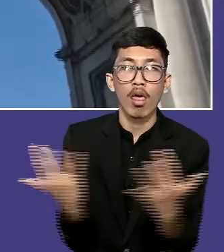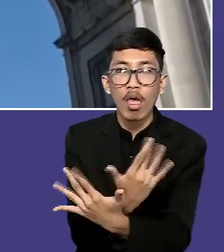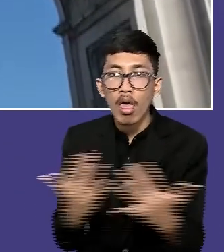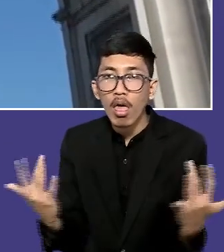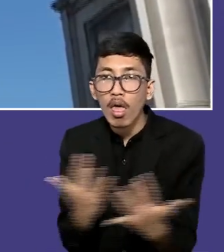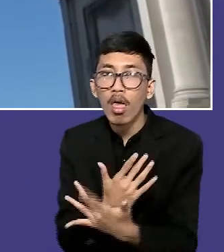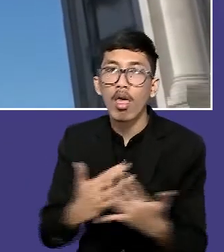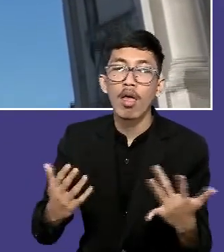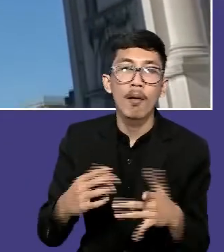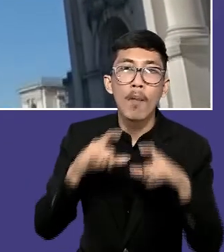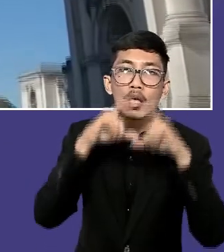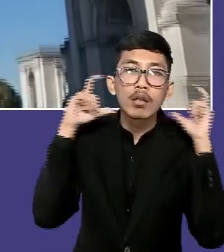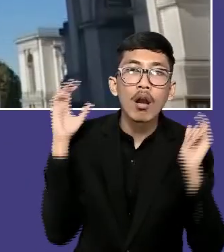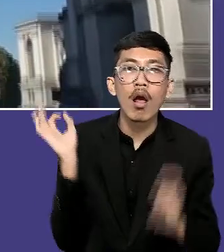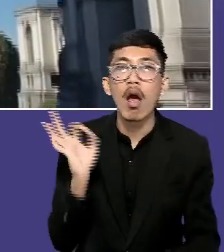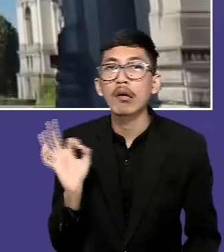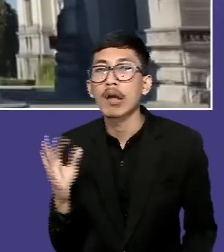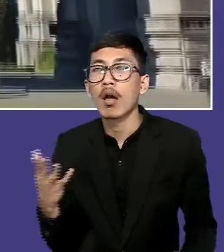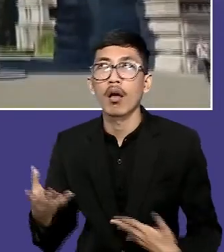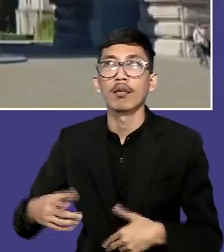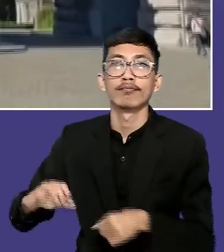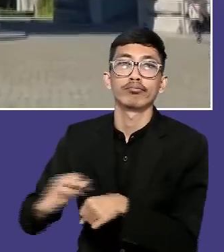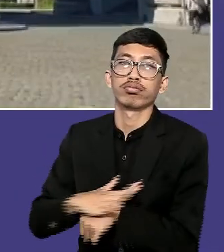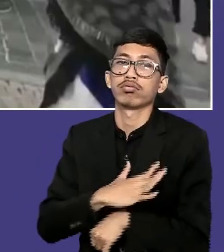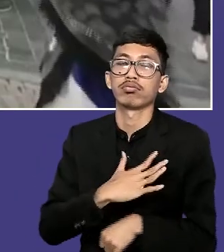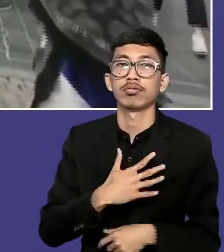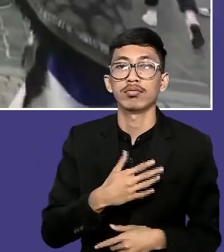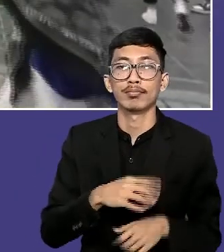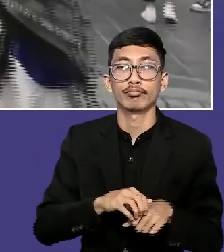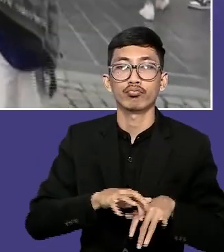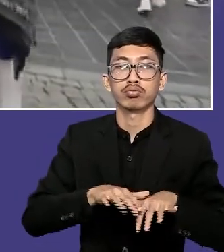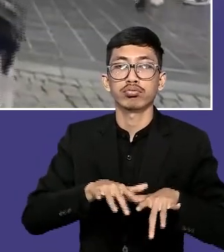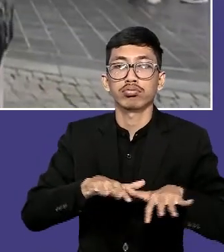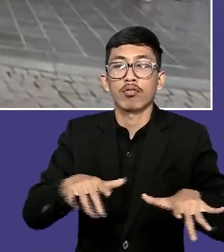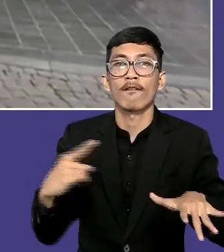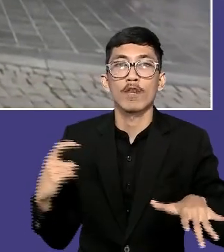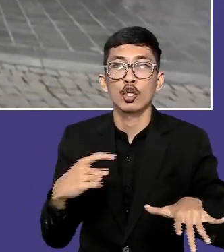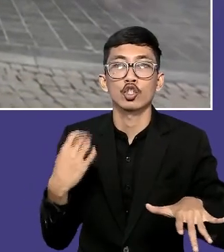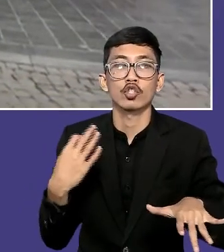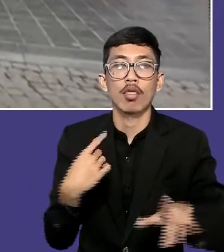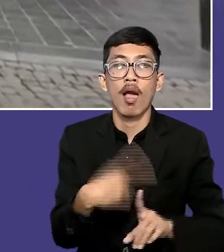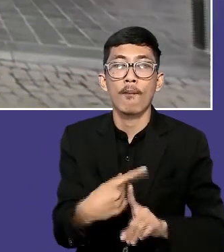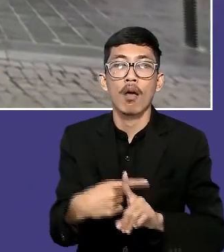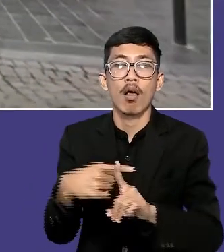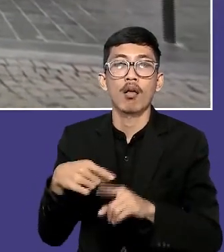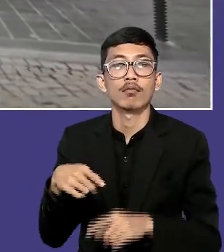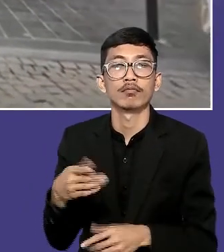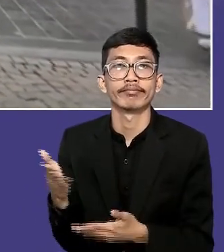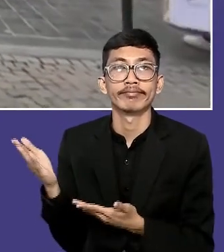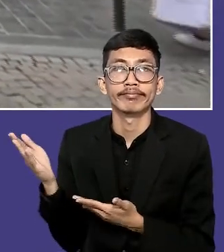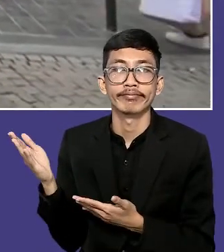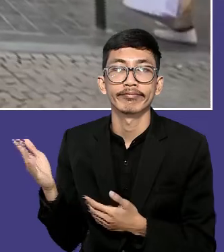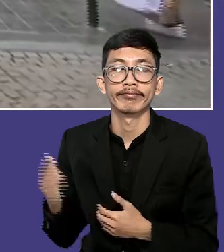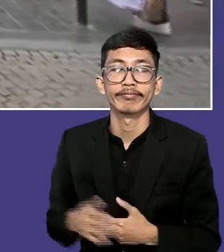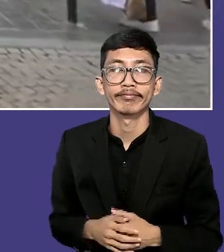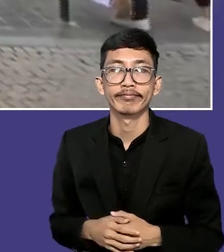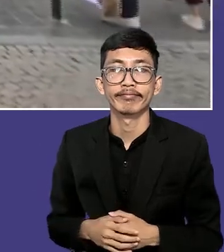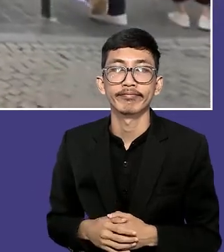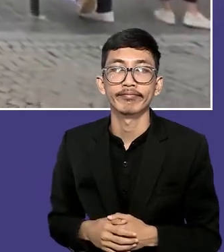ini yang yang membikin malah kalau menurut analisa dari epineprin modol dari adik-adiknya itu mengatakan